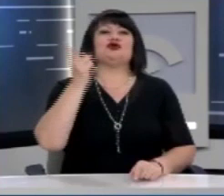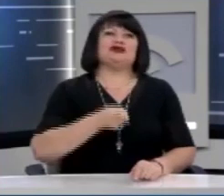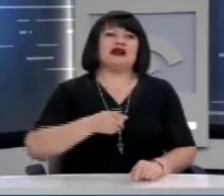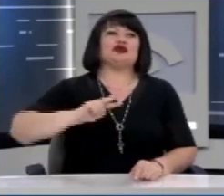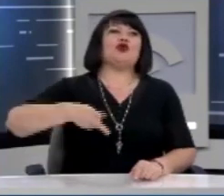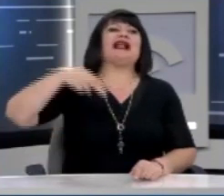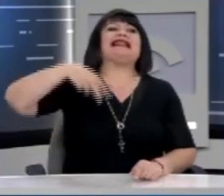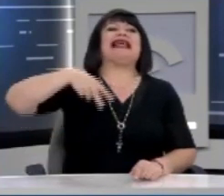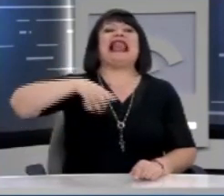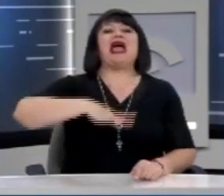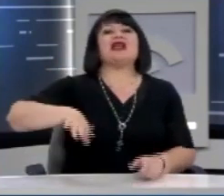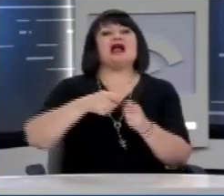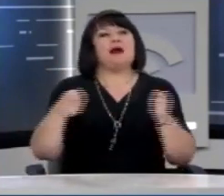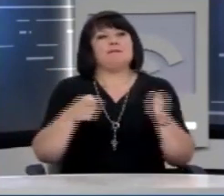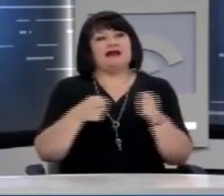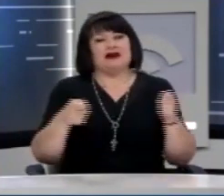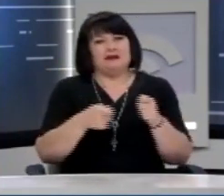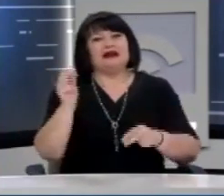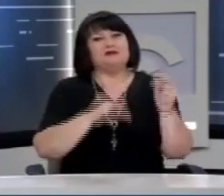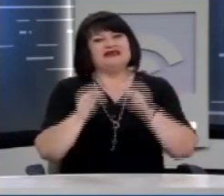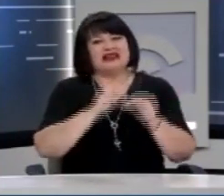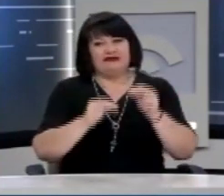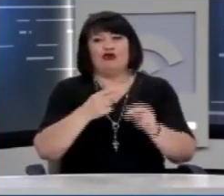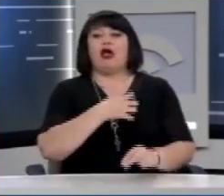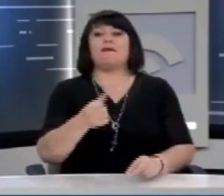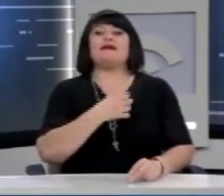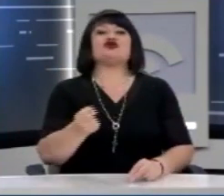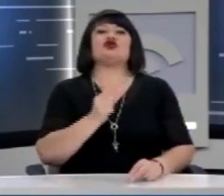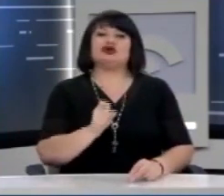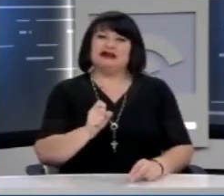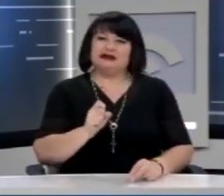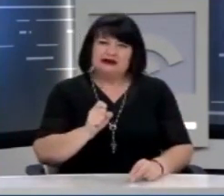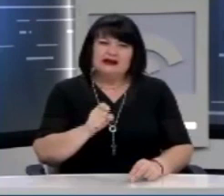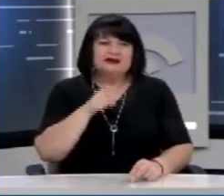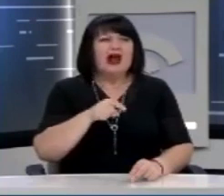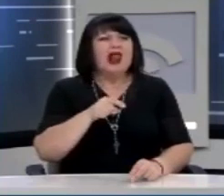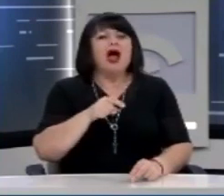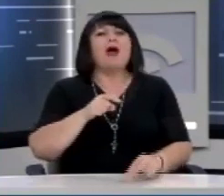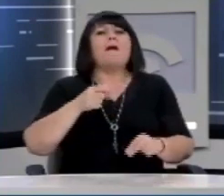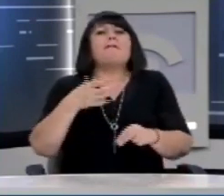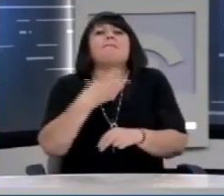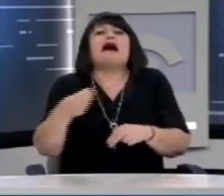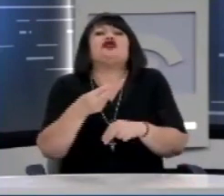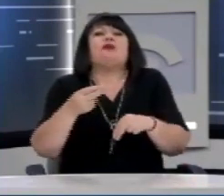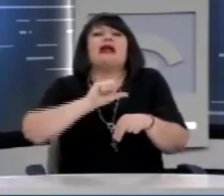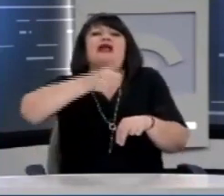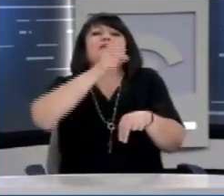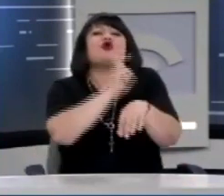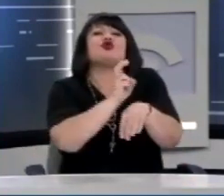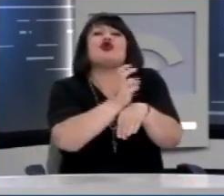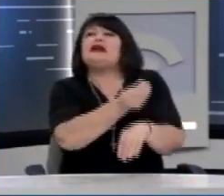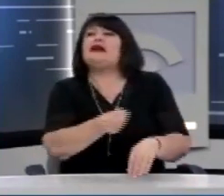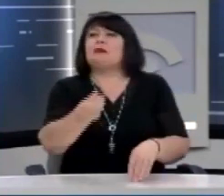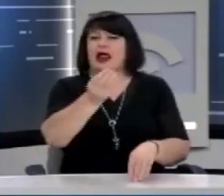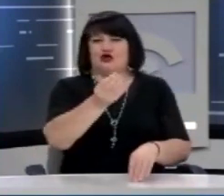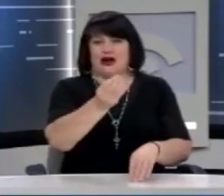αντιλαϊκά μέτρα, ψήφο εμπιστοσύνης ότι θα πετυχαίνετε ματωμένα πρωτογενή πλεονάσματα για τα επόμενα χρόνια,